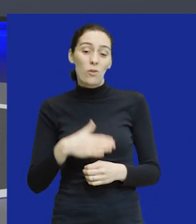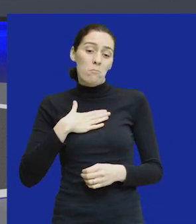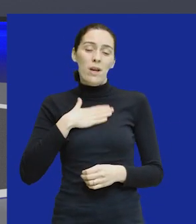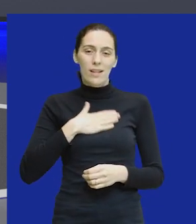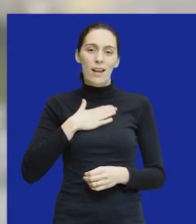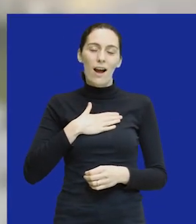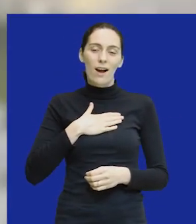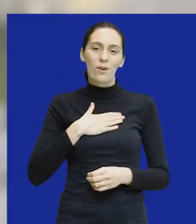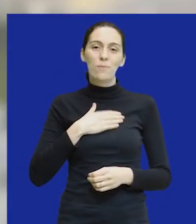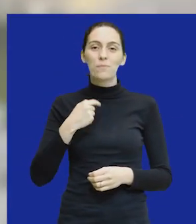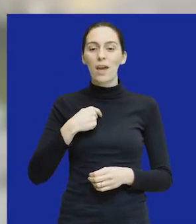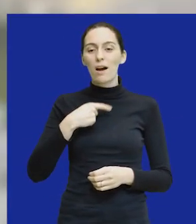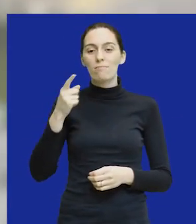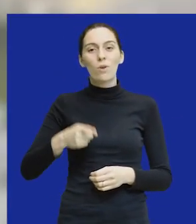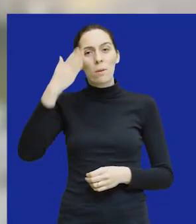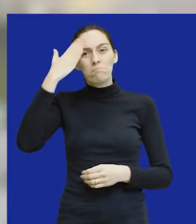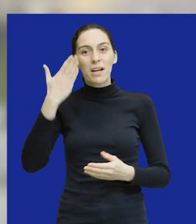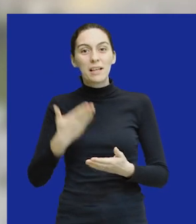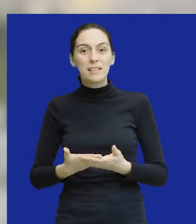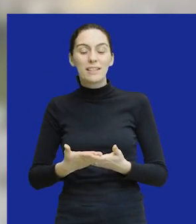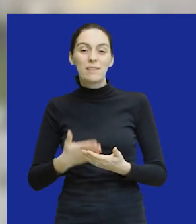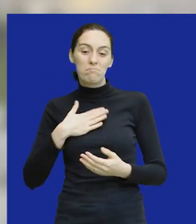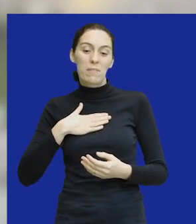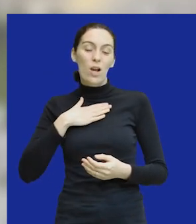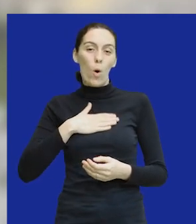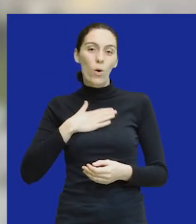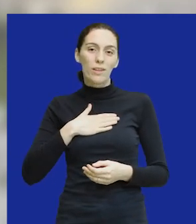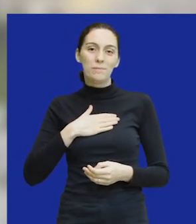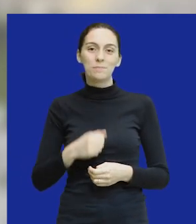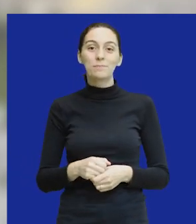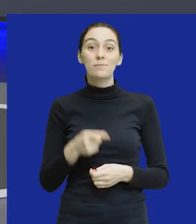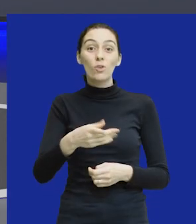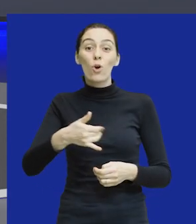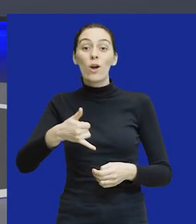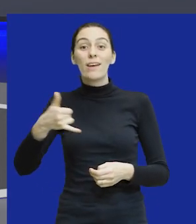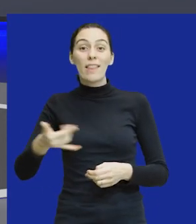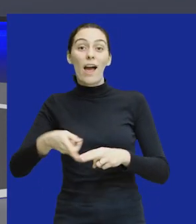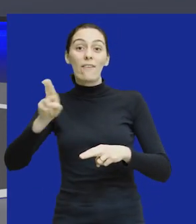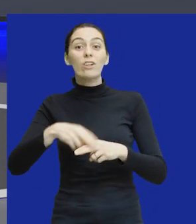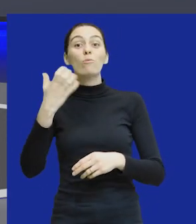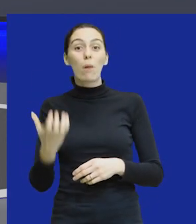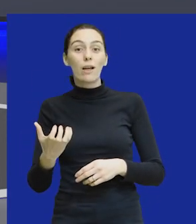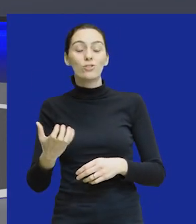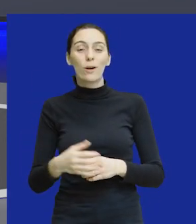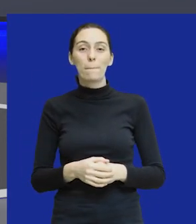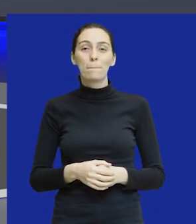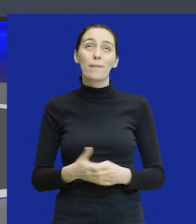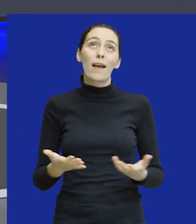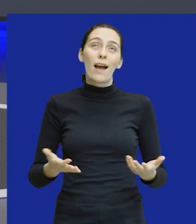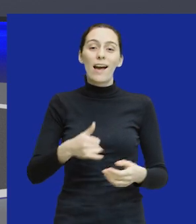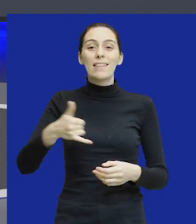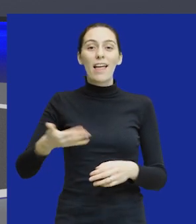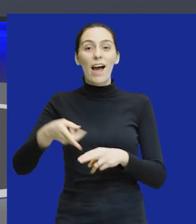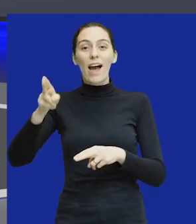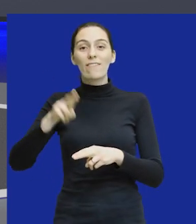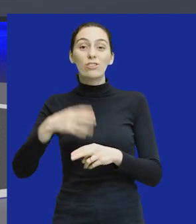TV, dobri ste. To mi je drago, evo. Moram priznat, ono malo ljudski godi mi. To je zapravo najveća plaća za...